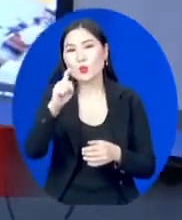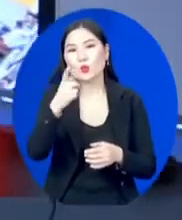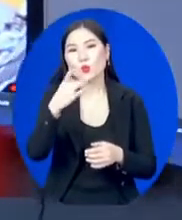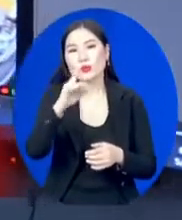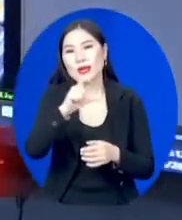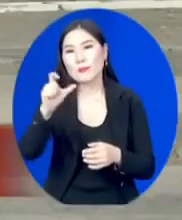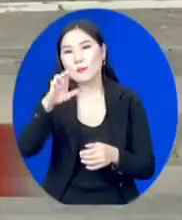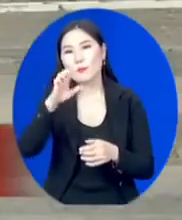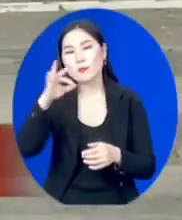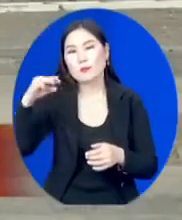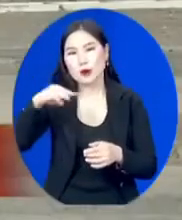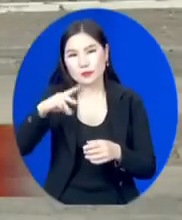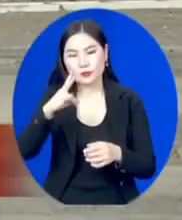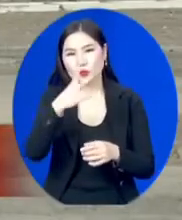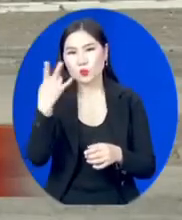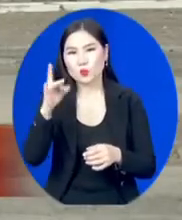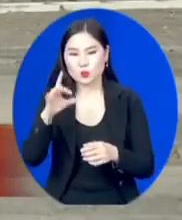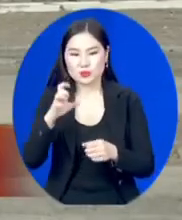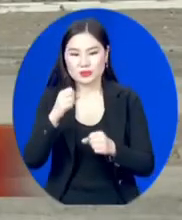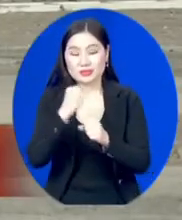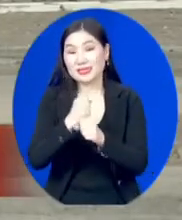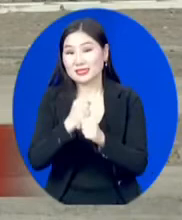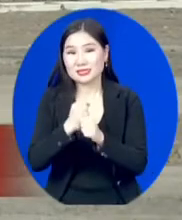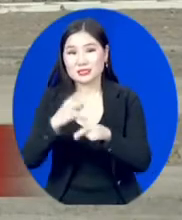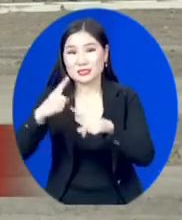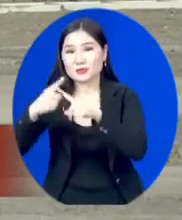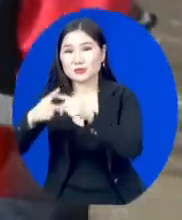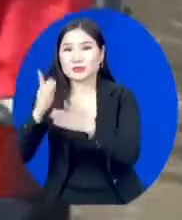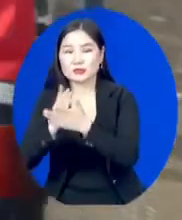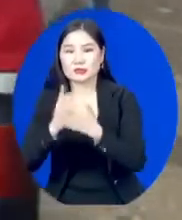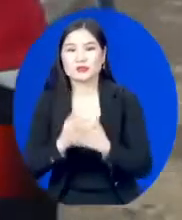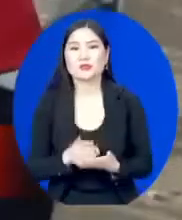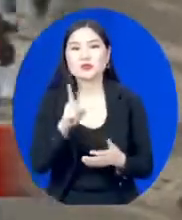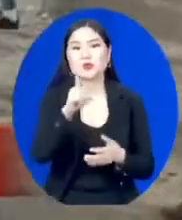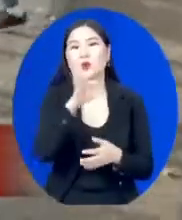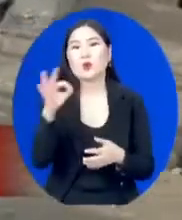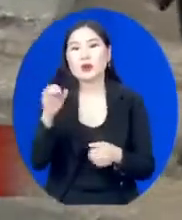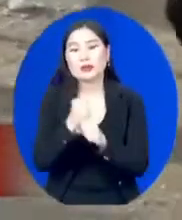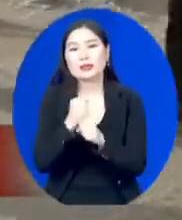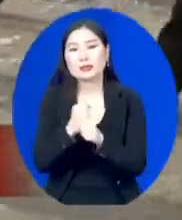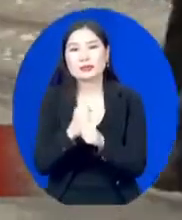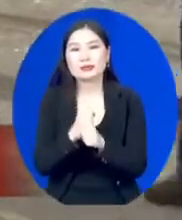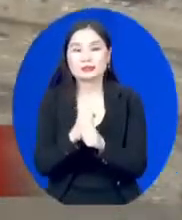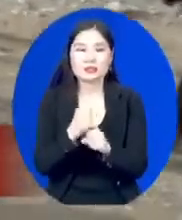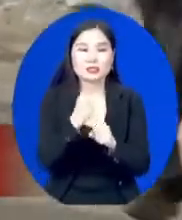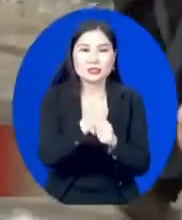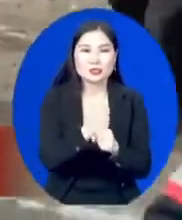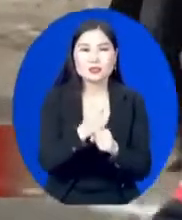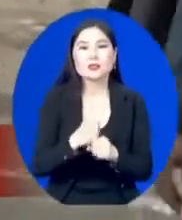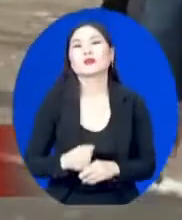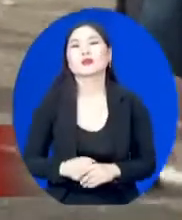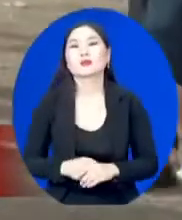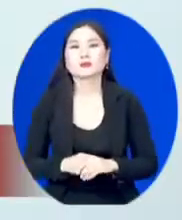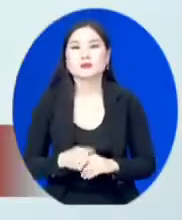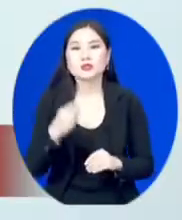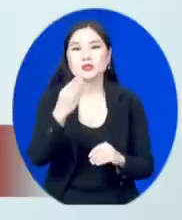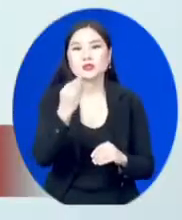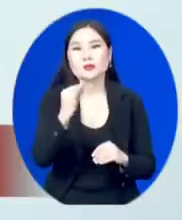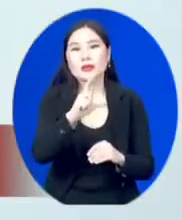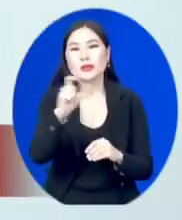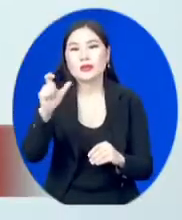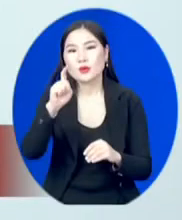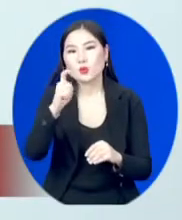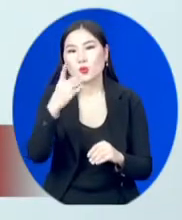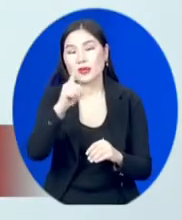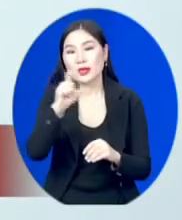экспортыг нэвтрүүлж эхэлсэн. За үүний үр дүнд 100,000 гаруй хүн 100 гаруй аж ахуй нэгж ажилтай болж бөөм баяр болж байна. За шивээ хөрөн